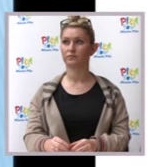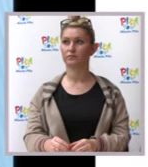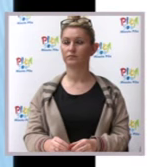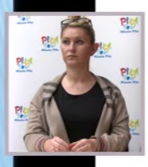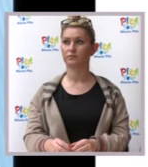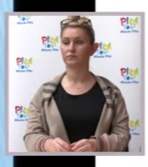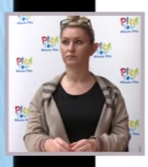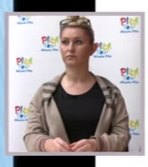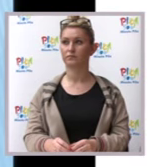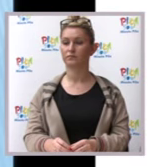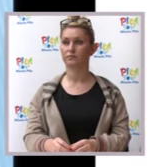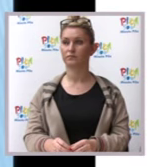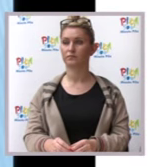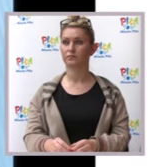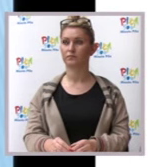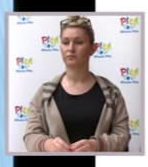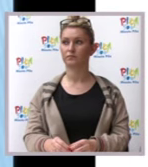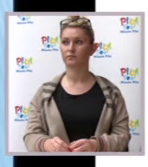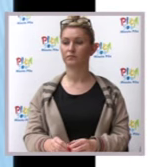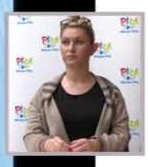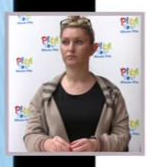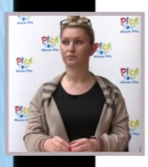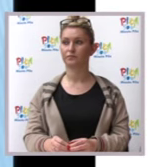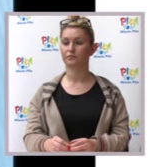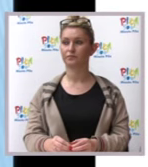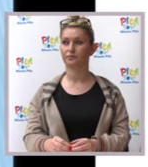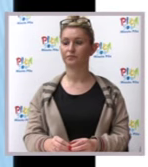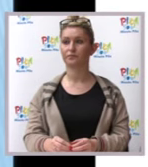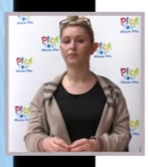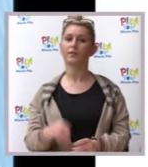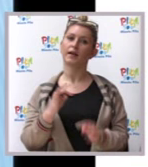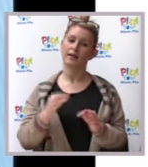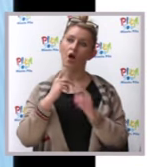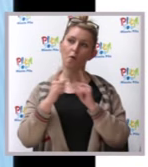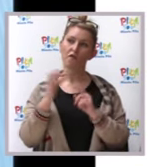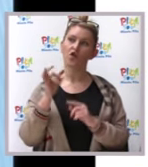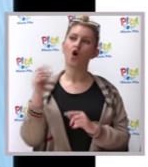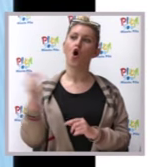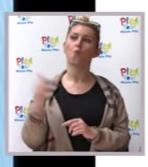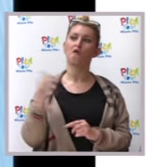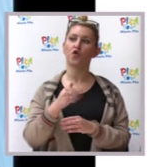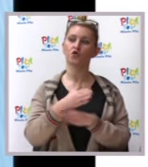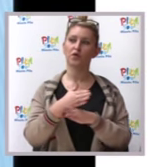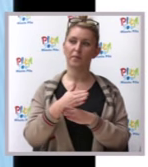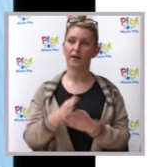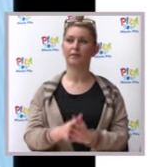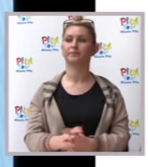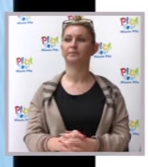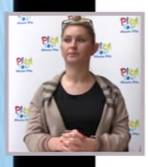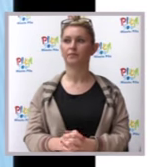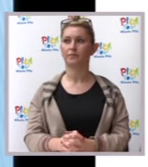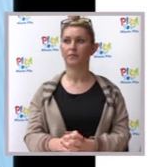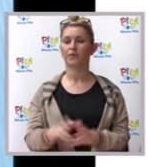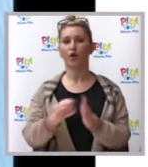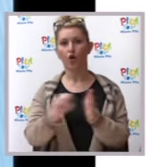dotyczących właśnie tych stawek, które obowiązują w pile. Są one skalkulowane na poziomie